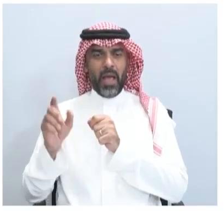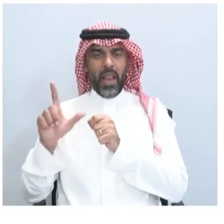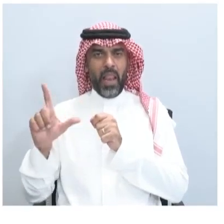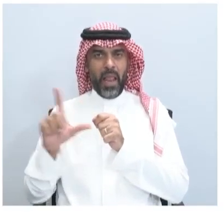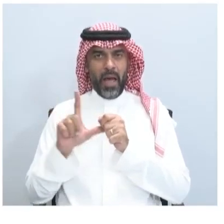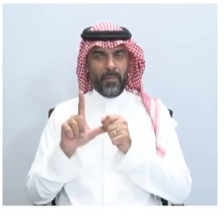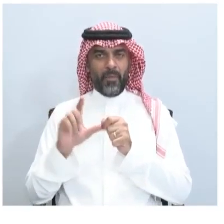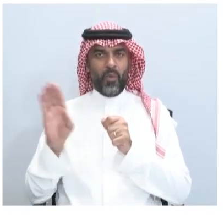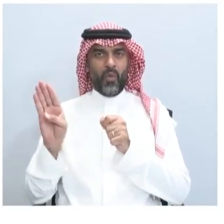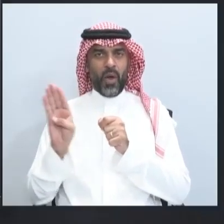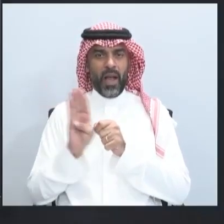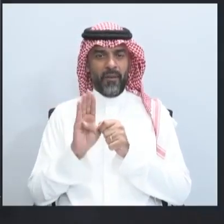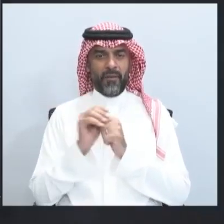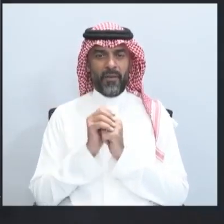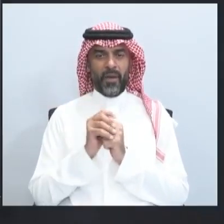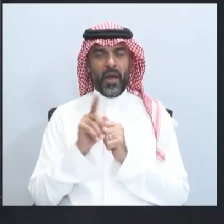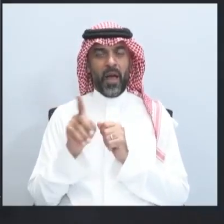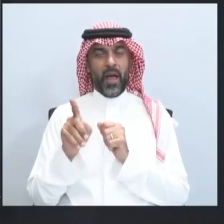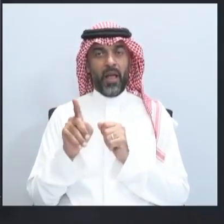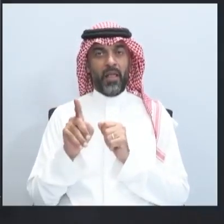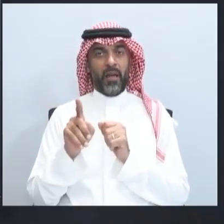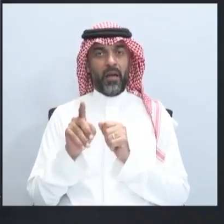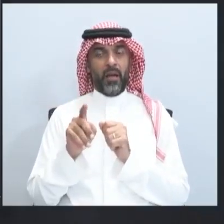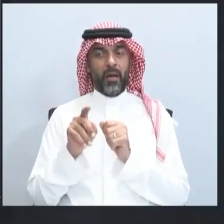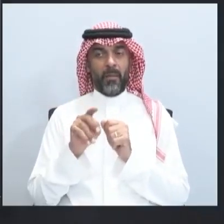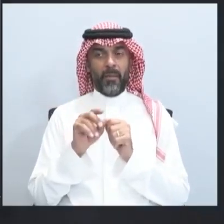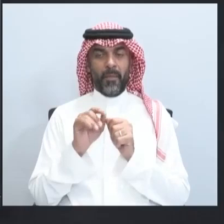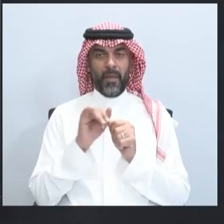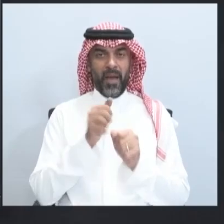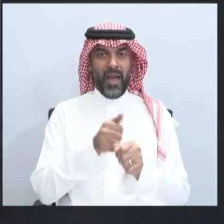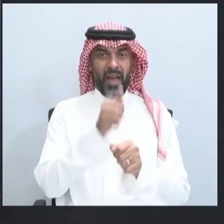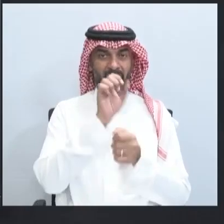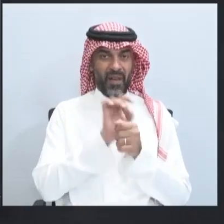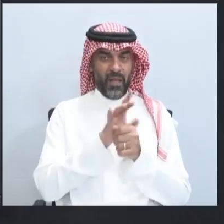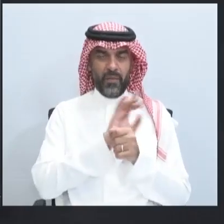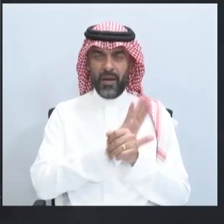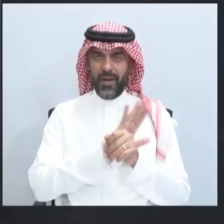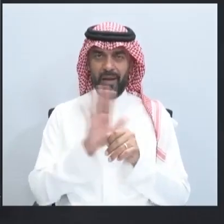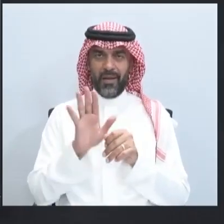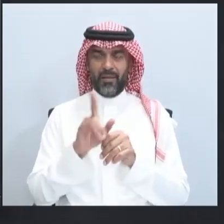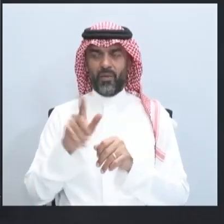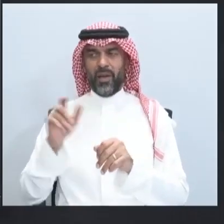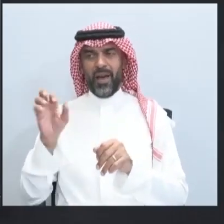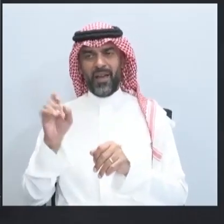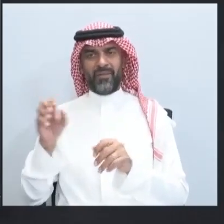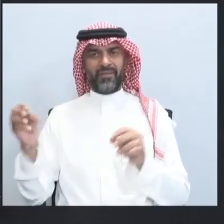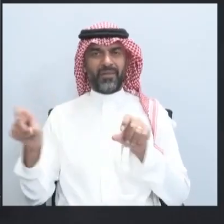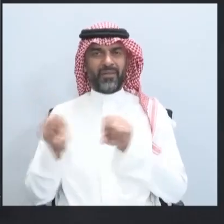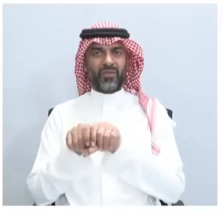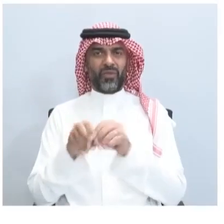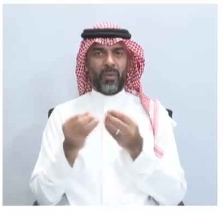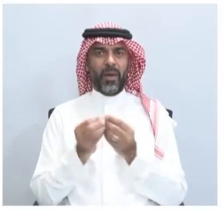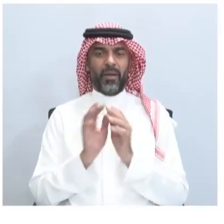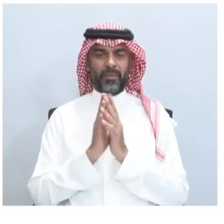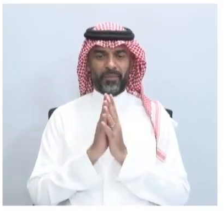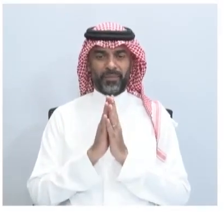هنا لا نحذف الالف من ماء انما نكتب حرف الجر متصلا بما ولا